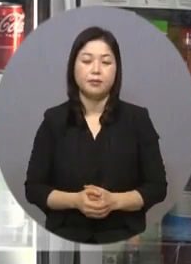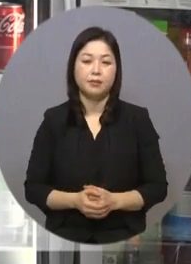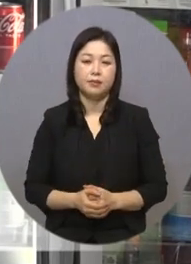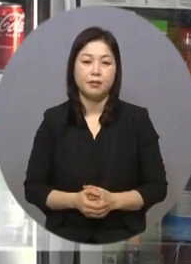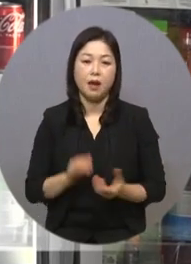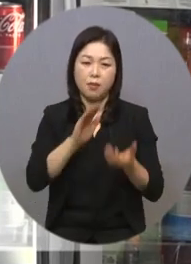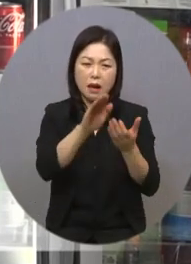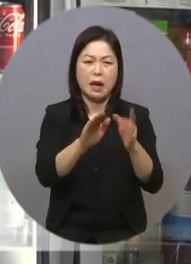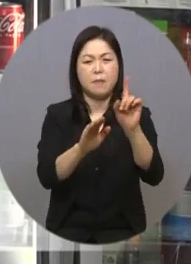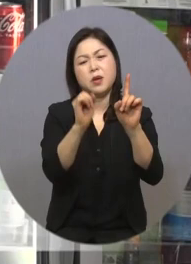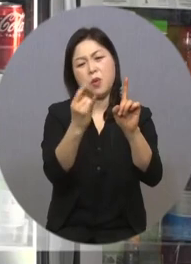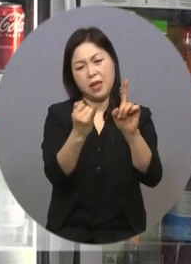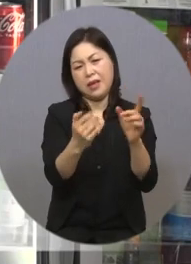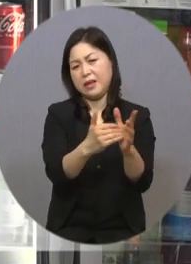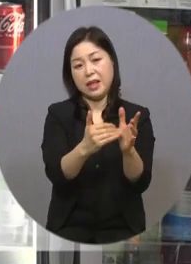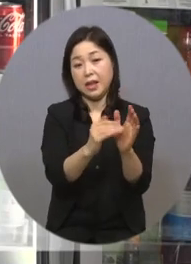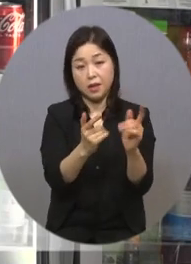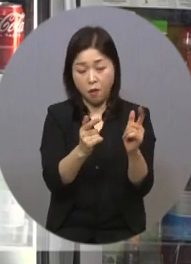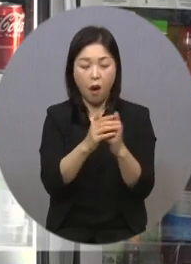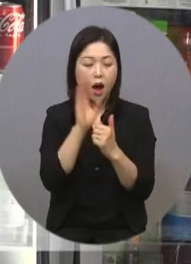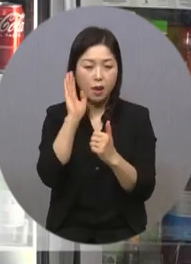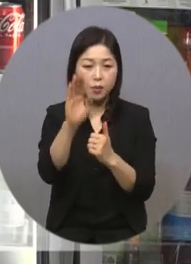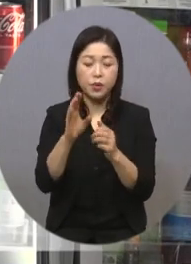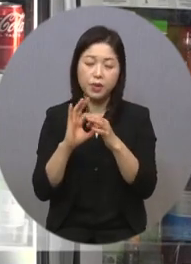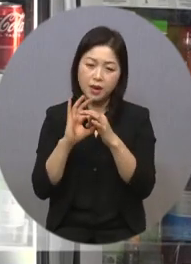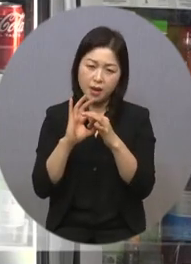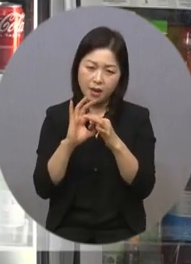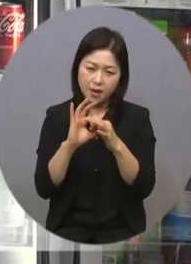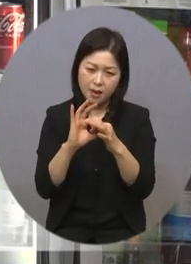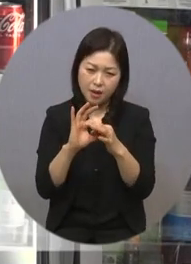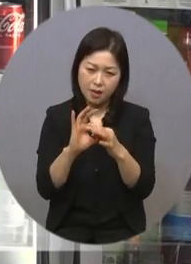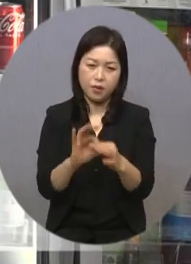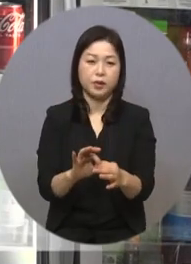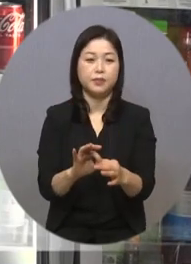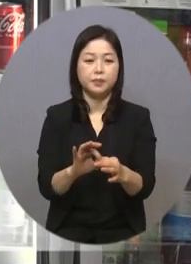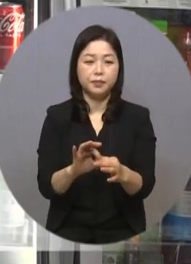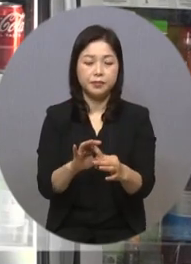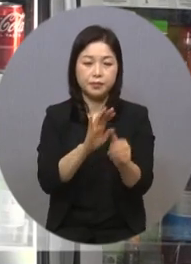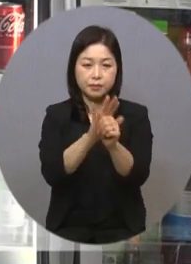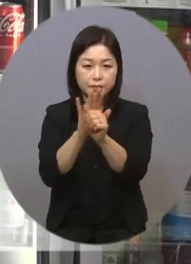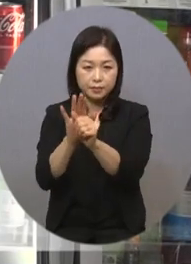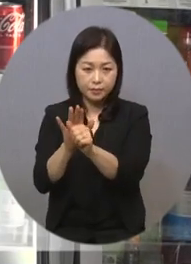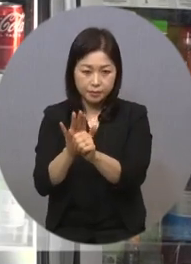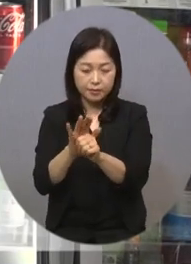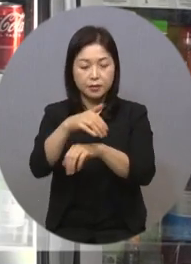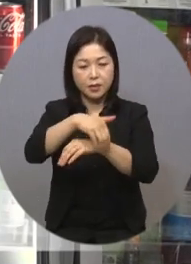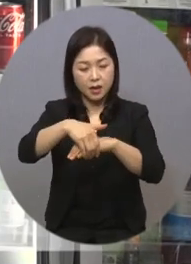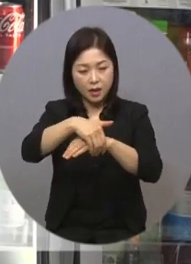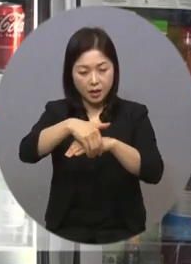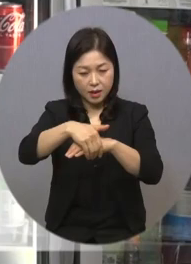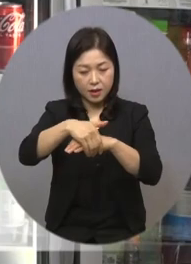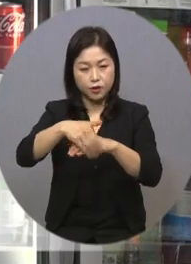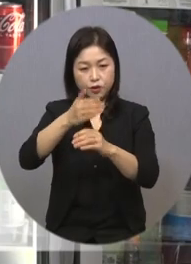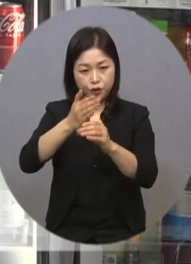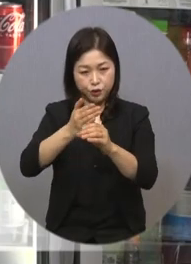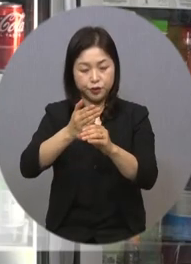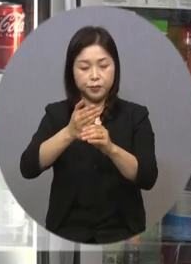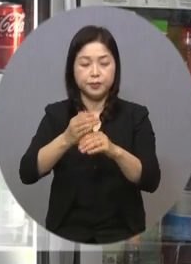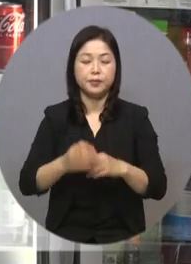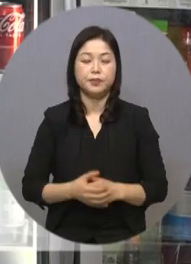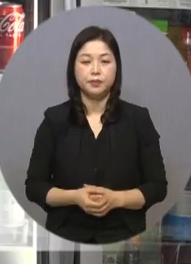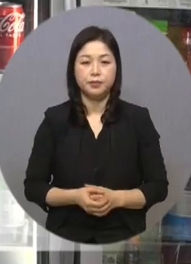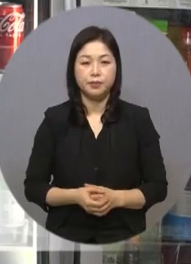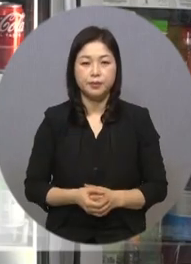이게 일회성에 그치지 않고 앞으로도 지속적으로 지원을 할 수 있는 그런 계획을